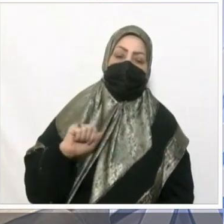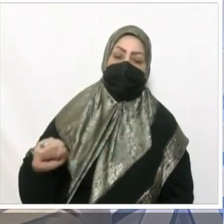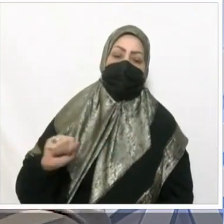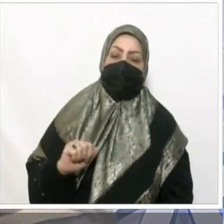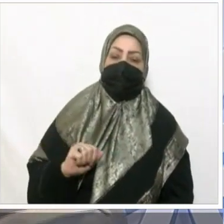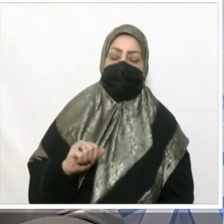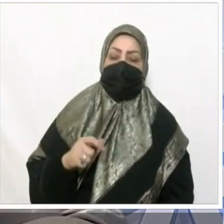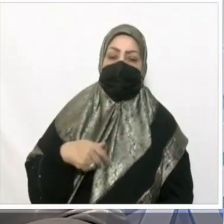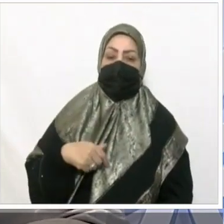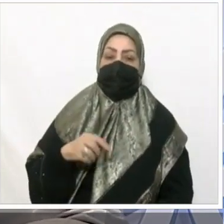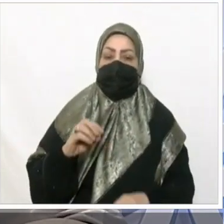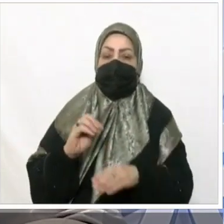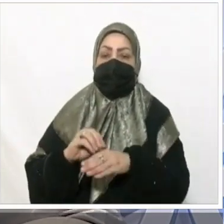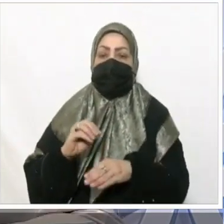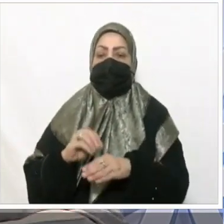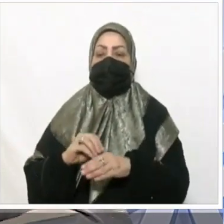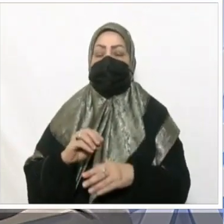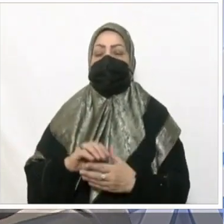تفضل يا جمال هاي من طرابلس